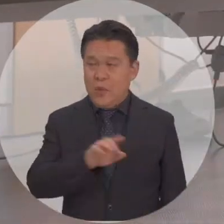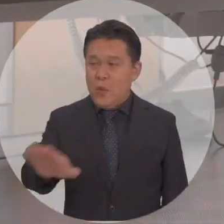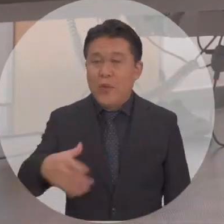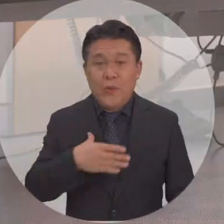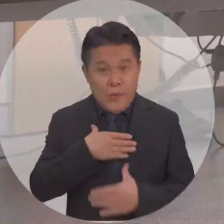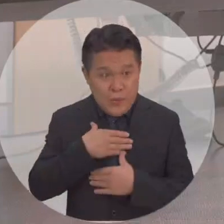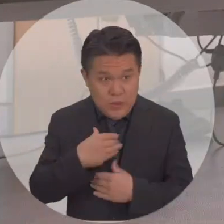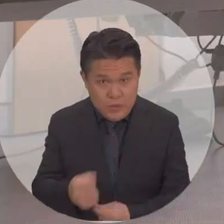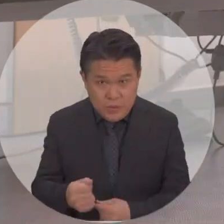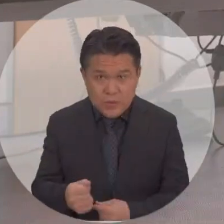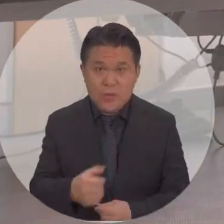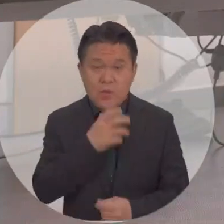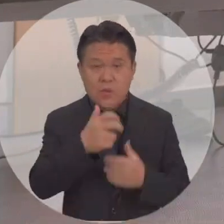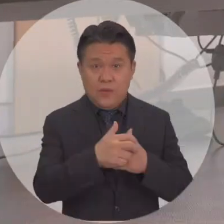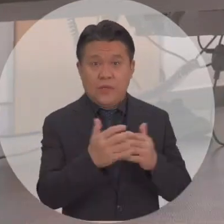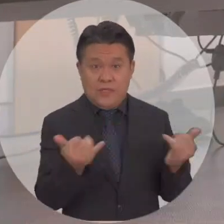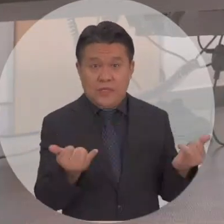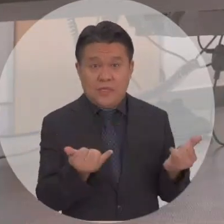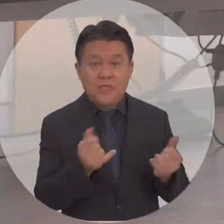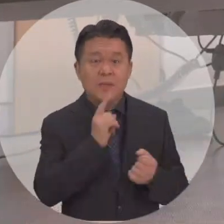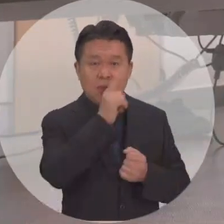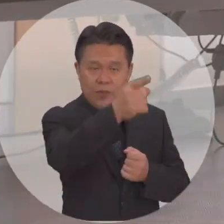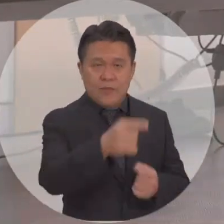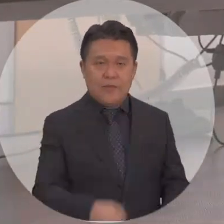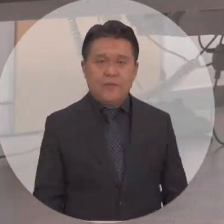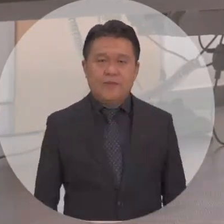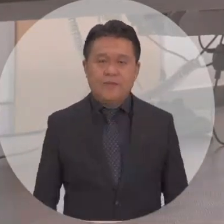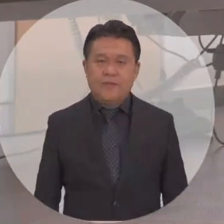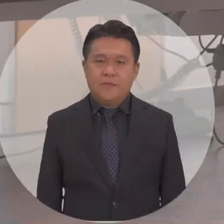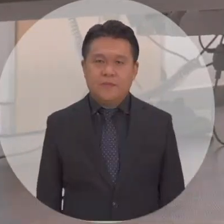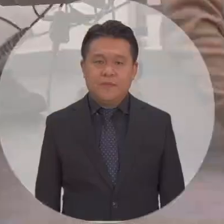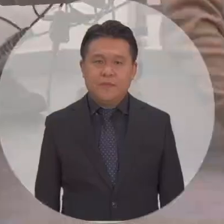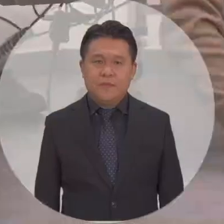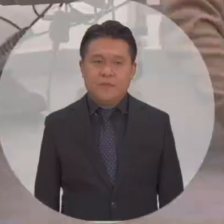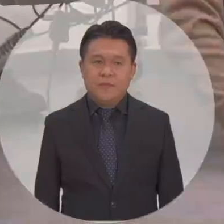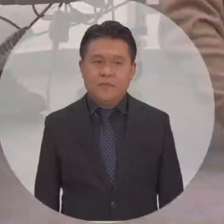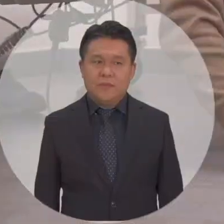대상자를 안심시키고 요양병원 종사자에게 보고합니다.